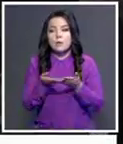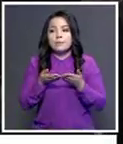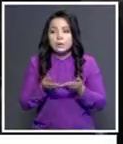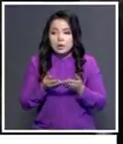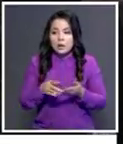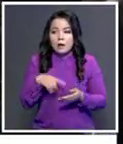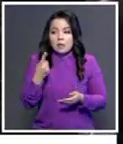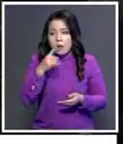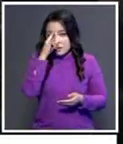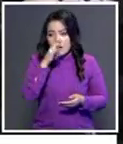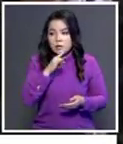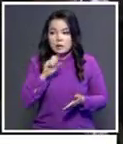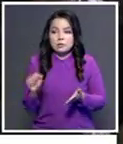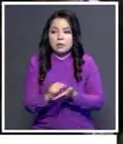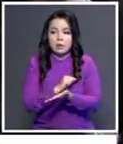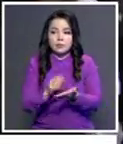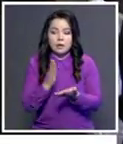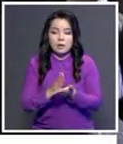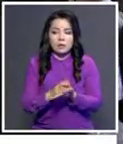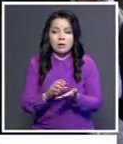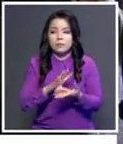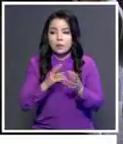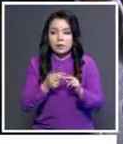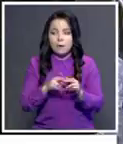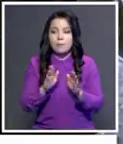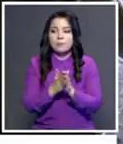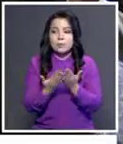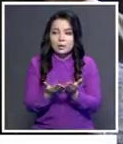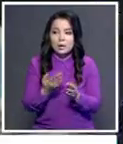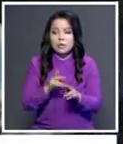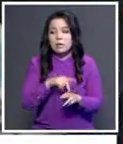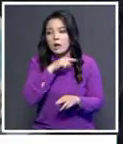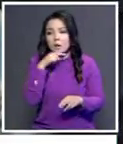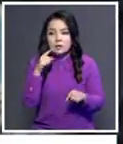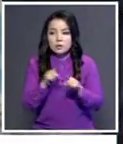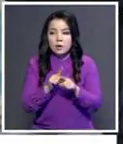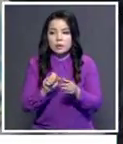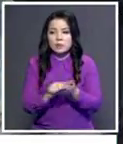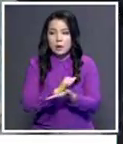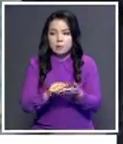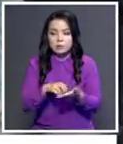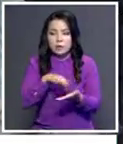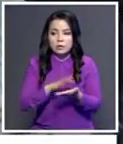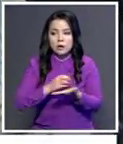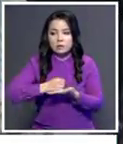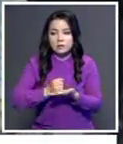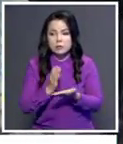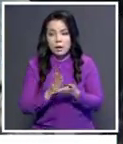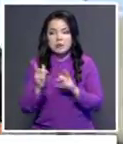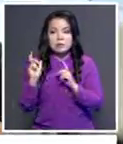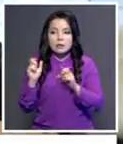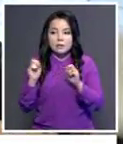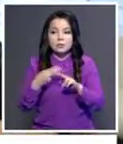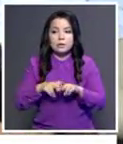папка казахстанской документации у нас всегда идет, вторая папка российской документации идет. Бұдан былай навигация басталысымен транспорттық